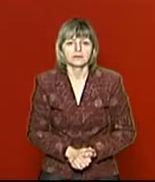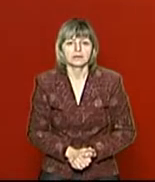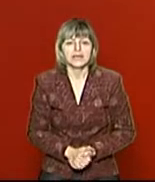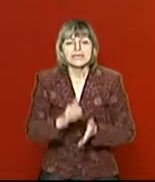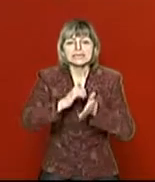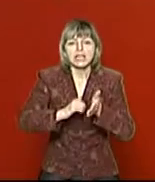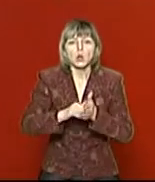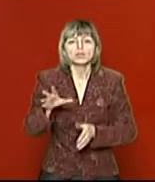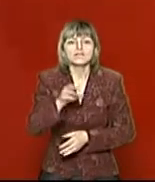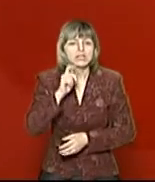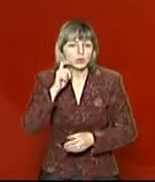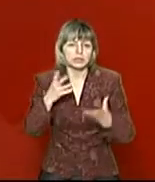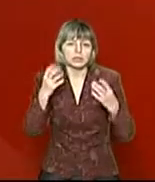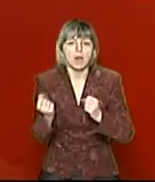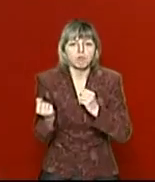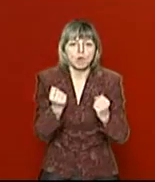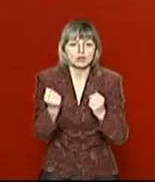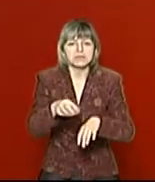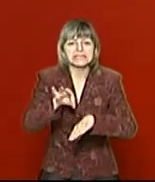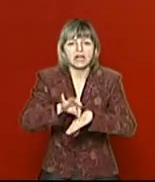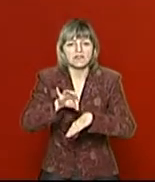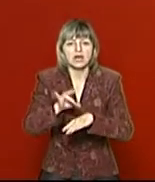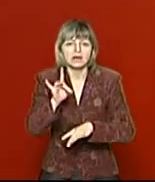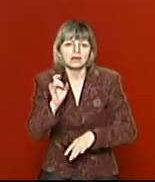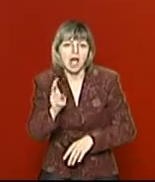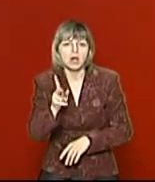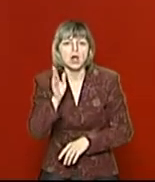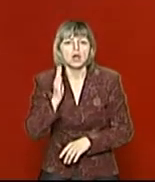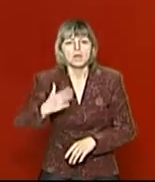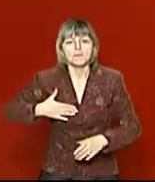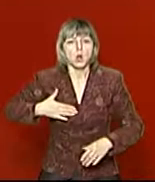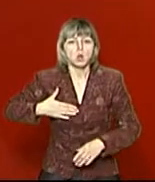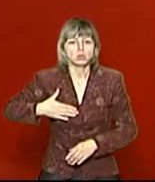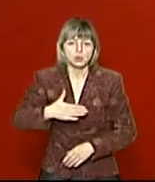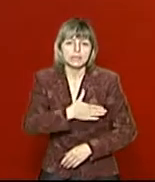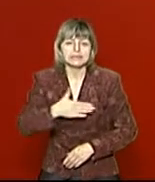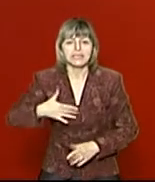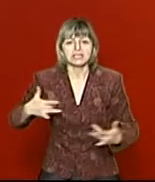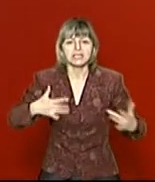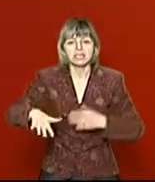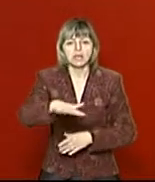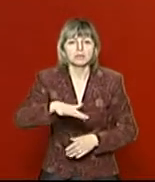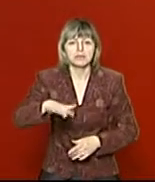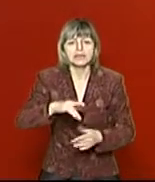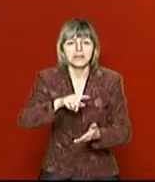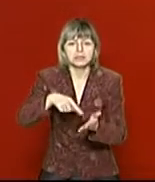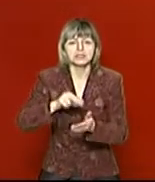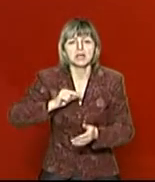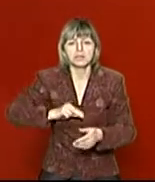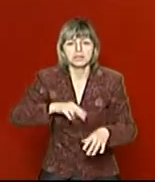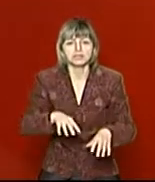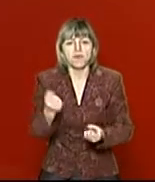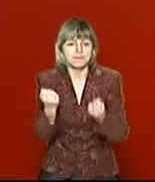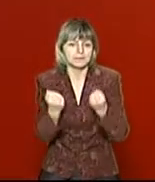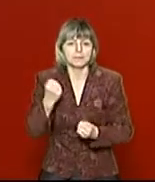З нагоди Всеукраїнського дня боротьби із захворюванням на рак молочної залози на театральному майдані міста працював пересувний